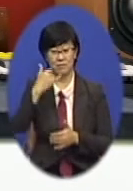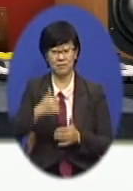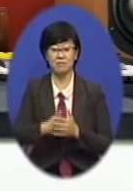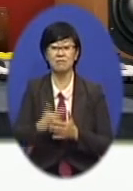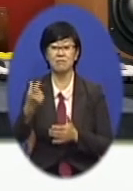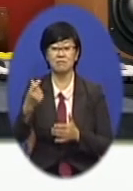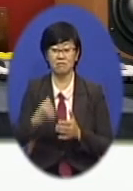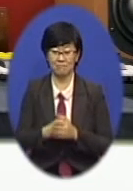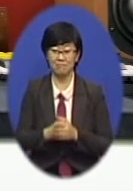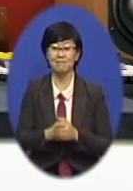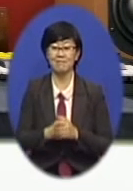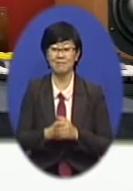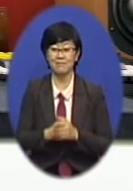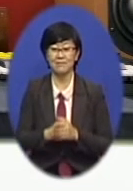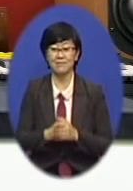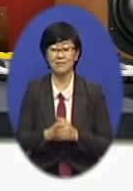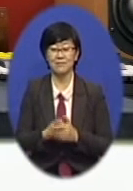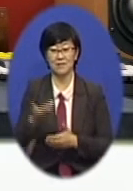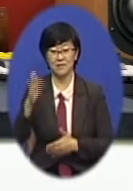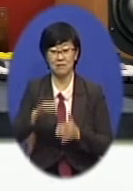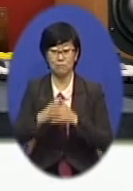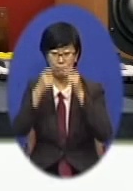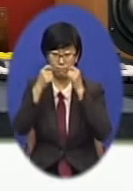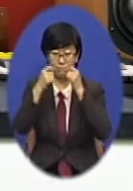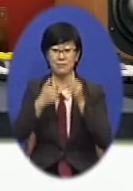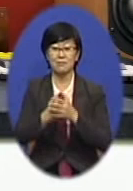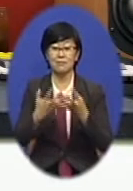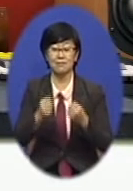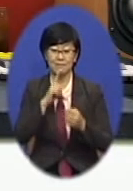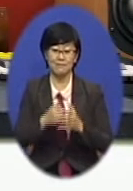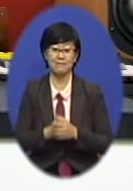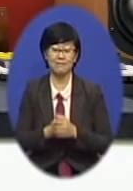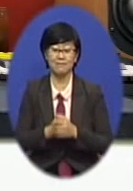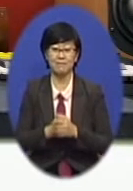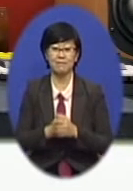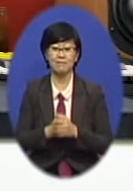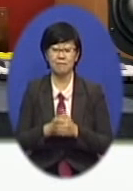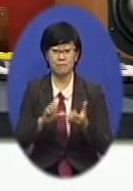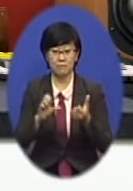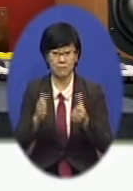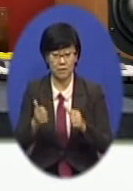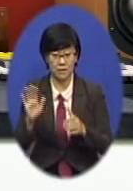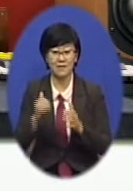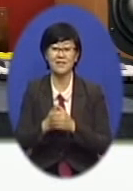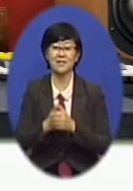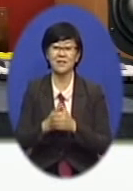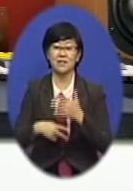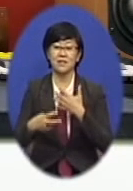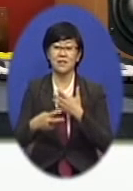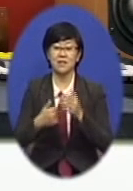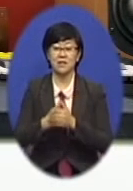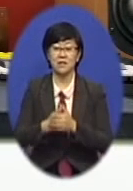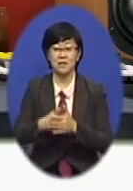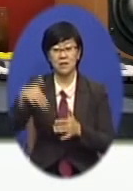네. 예. 그런데도 이렇게 울먹울먹 하시네. 그 돌아가셨어요? 아니요. 어머니가